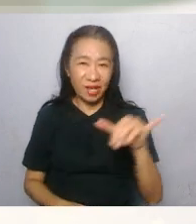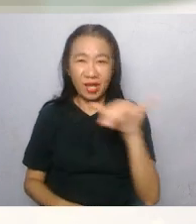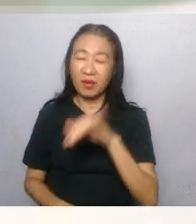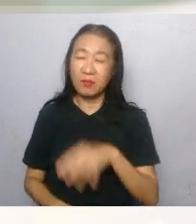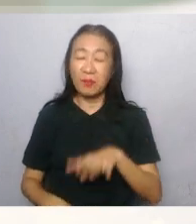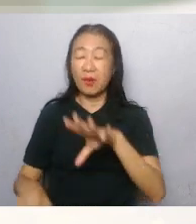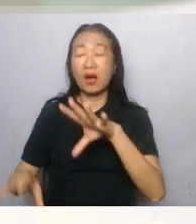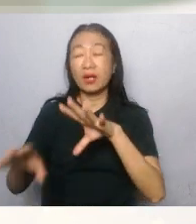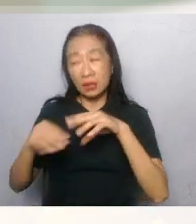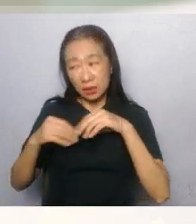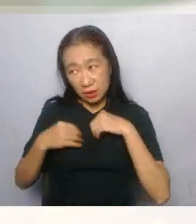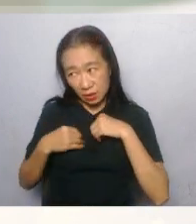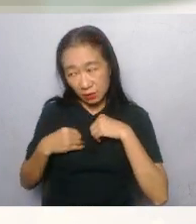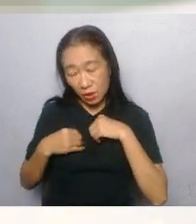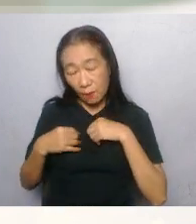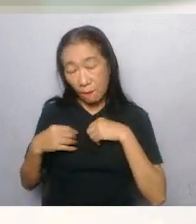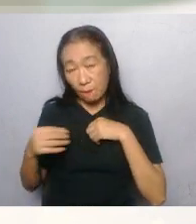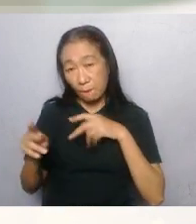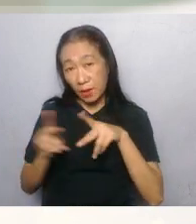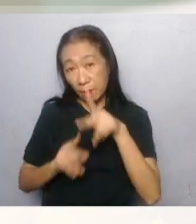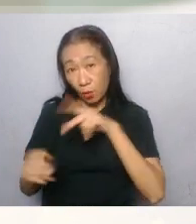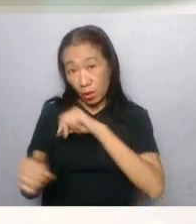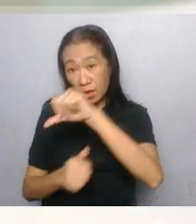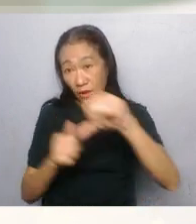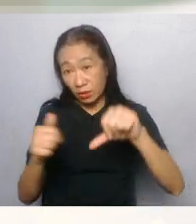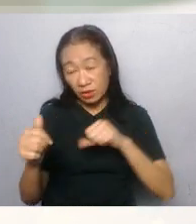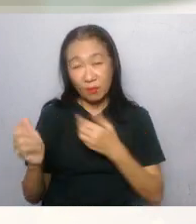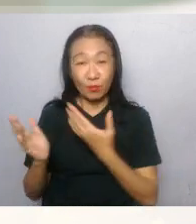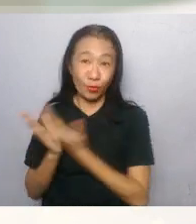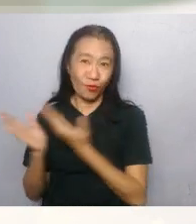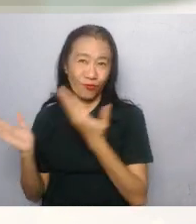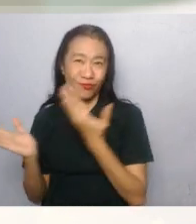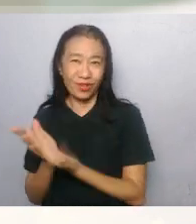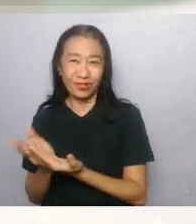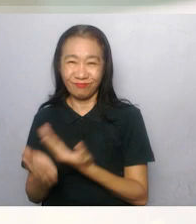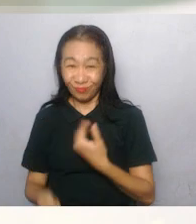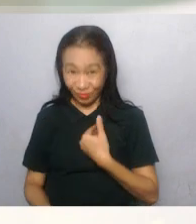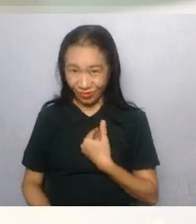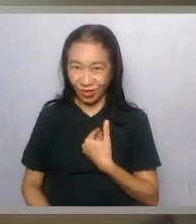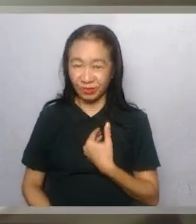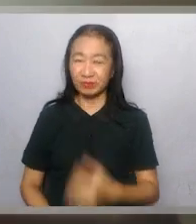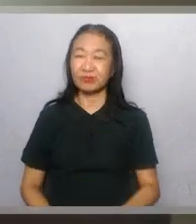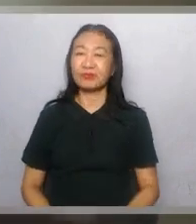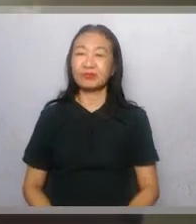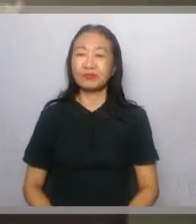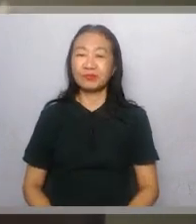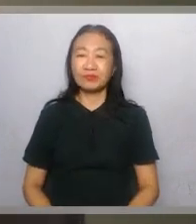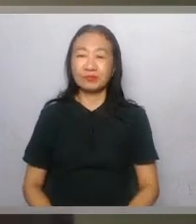ganun din ang magiging pagtanggap ng mga nakapaligid sa atin. Proven ko na po yan.